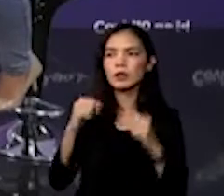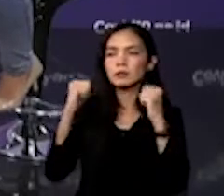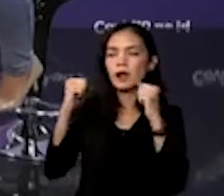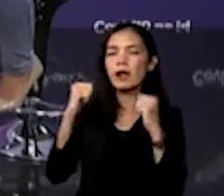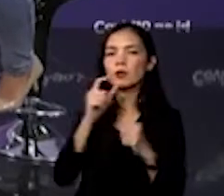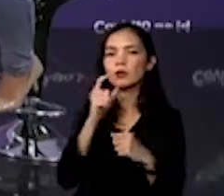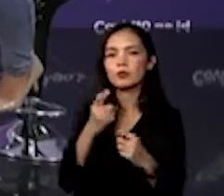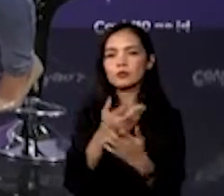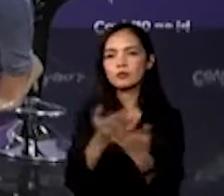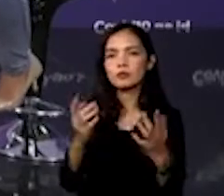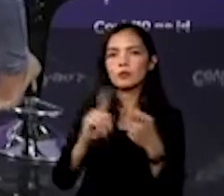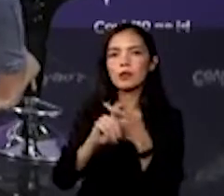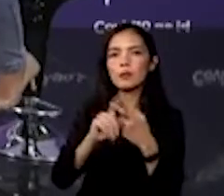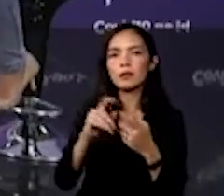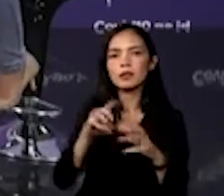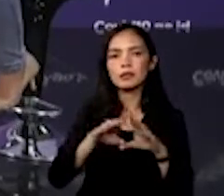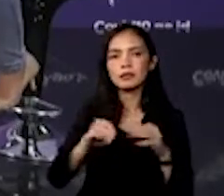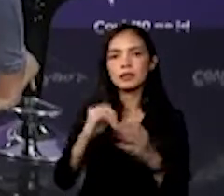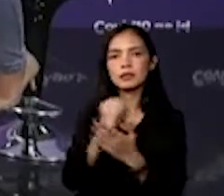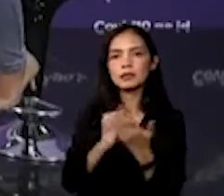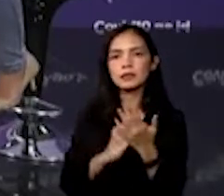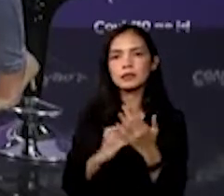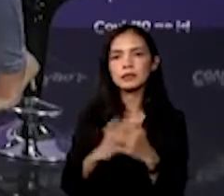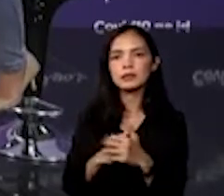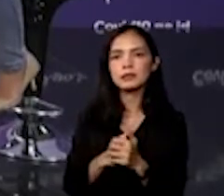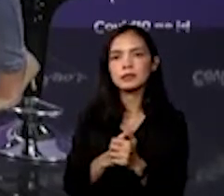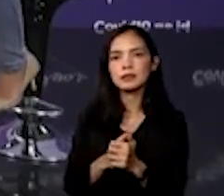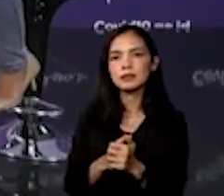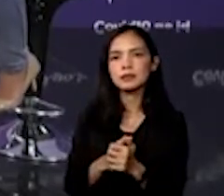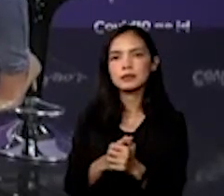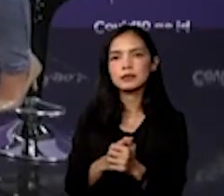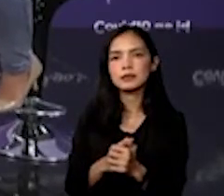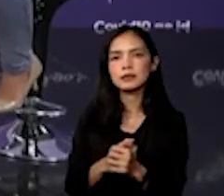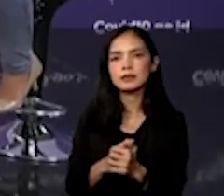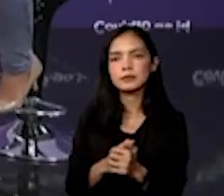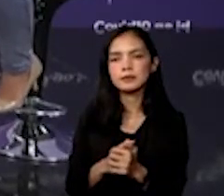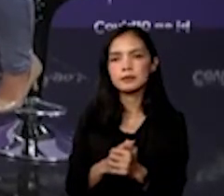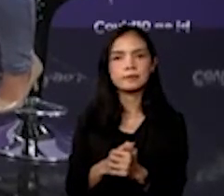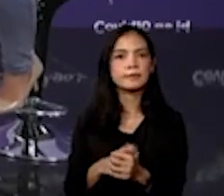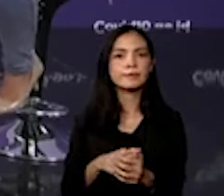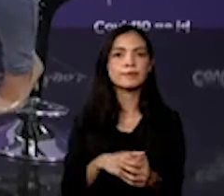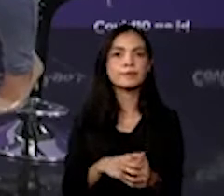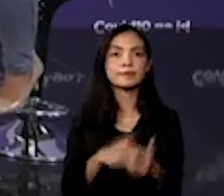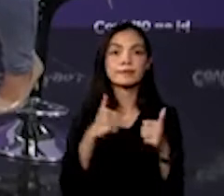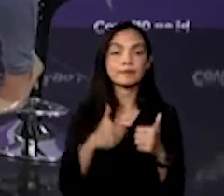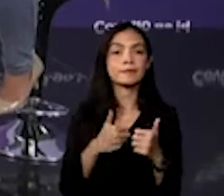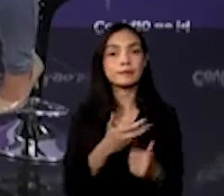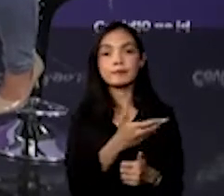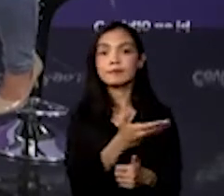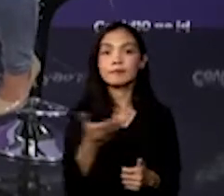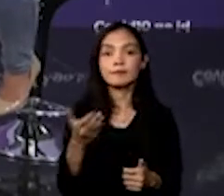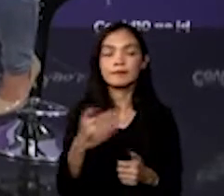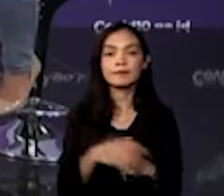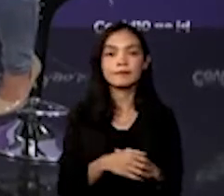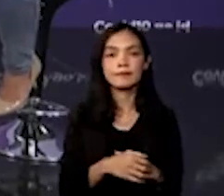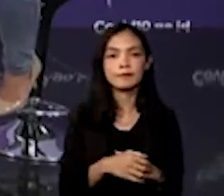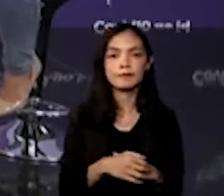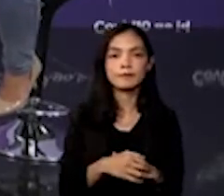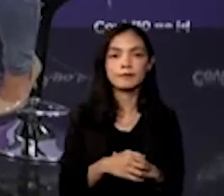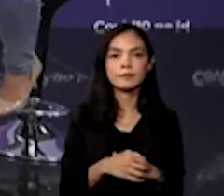rumah Maulana serta para pemirsa di rumah untuk para pekerja seni untuk para seniman